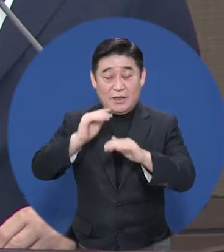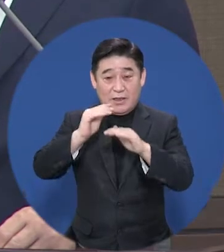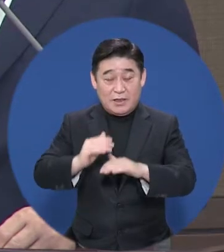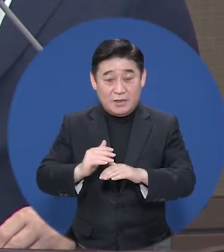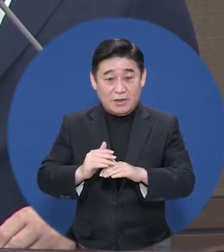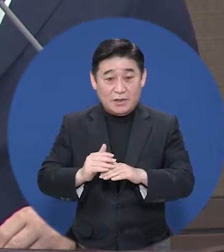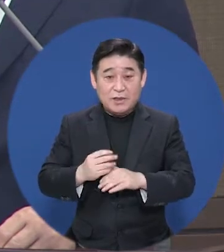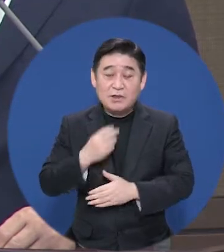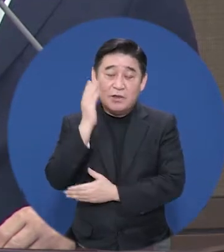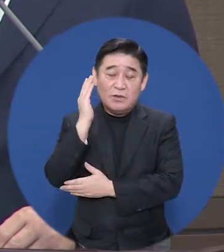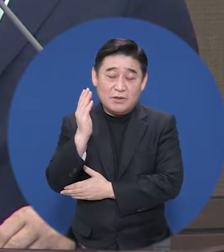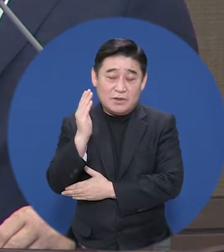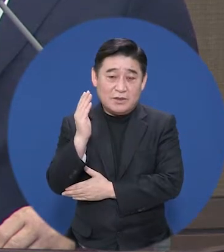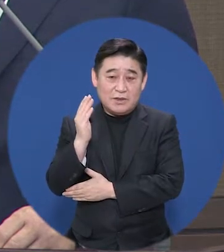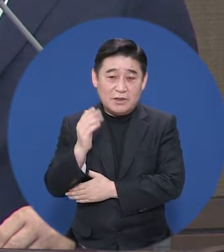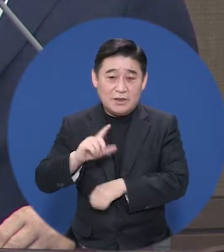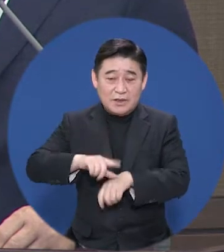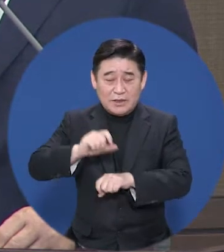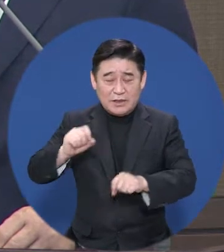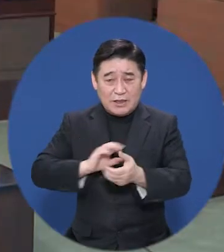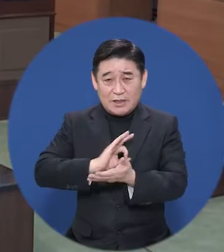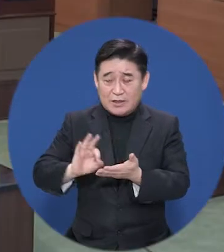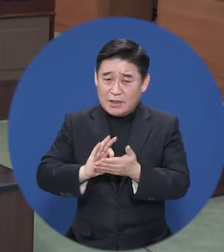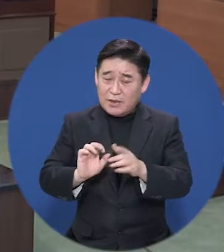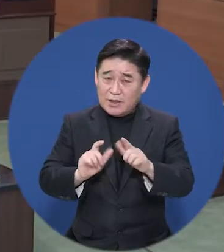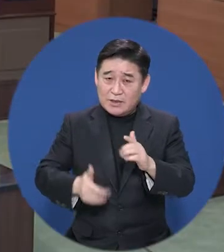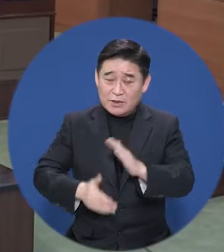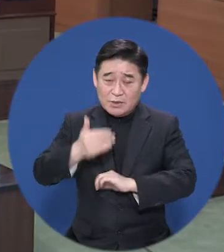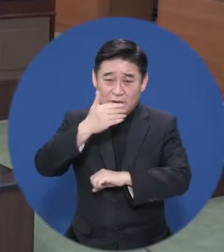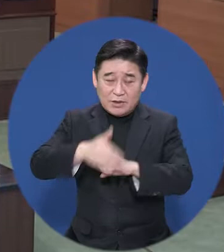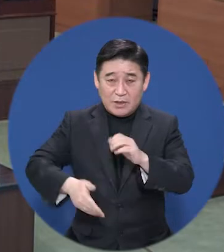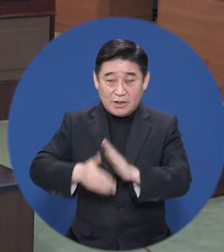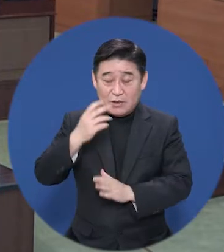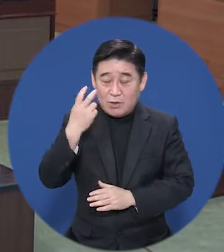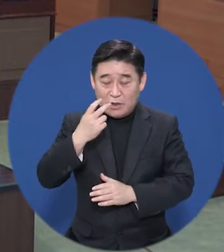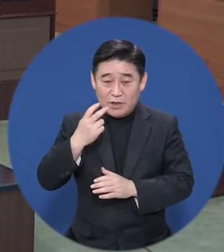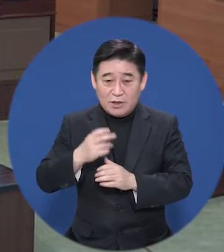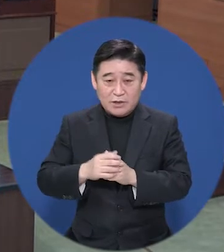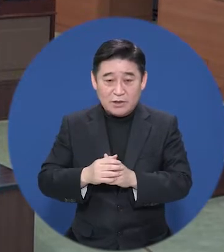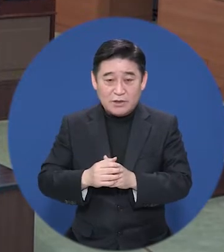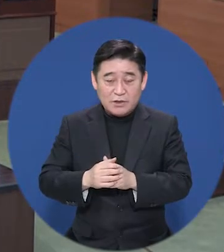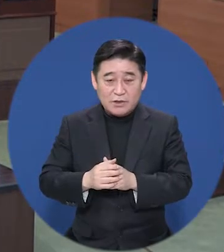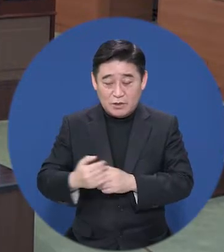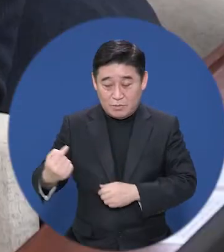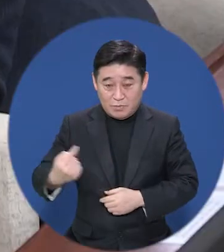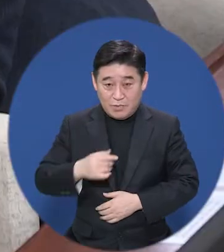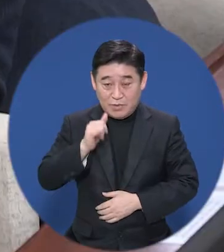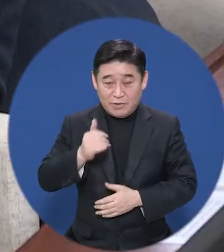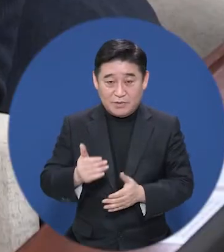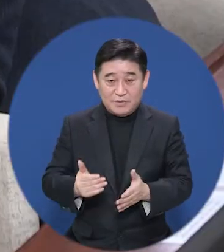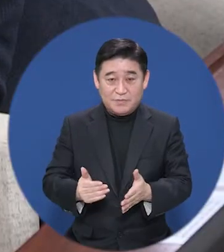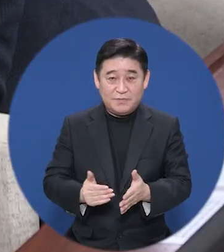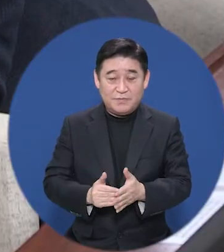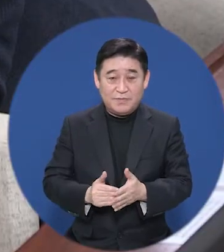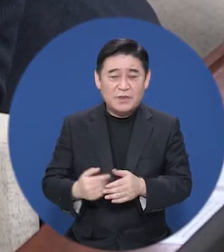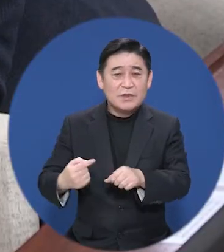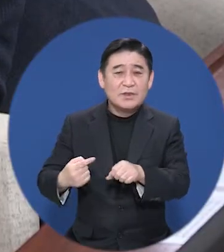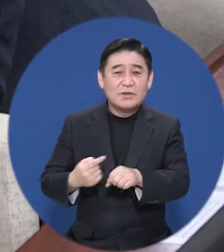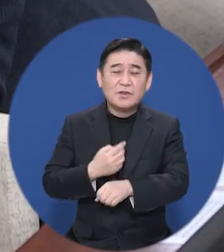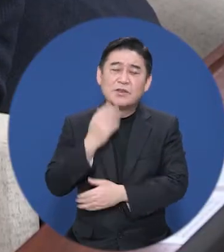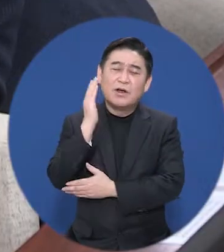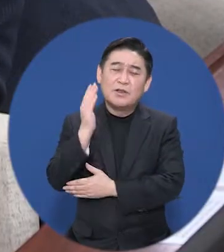담은 서울특별시 장기 미집행 도시계획 시설 관련 의견 청취안 등을 보고받았습니다. 이